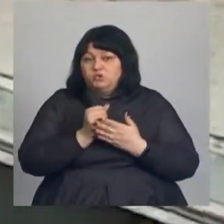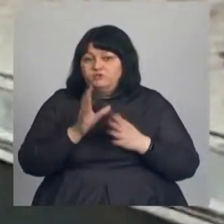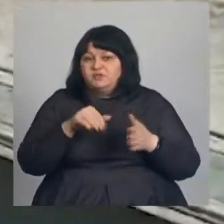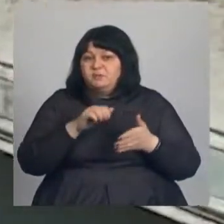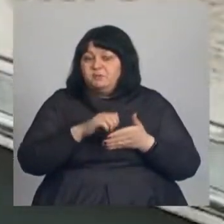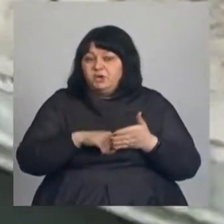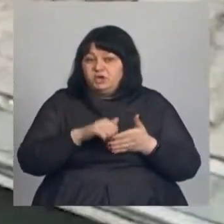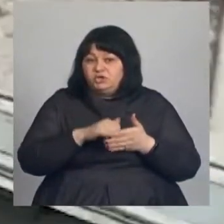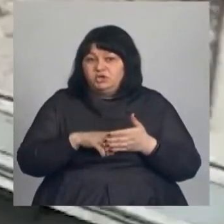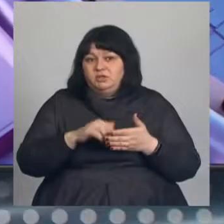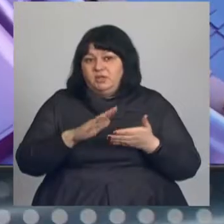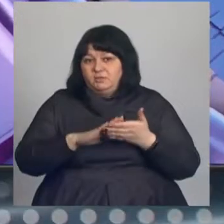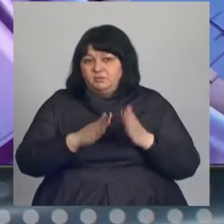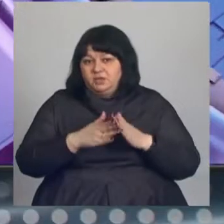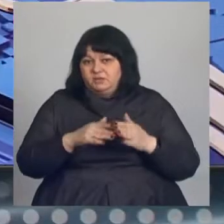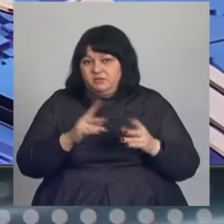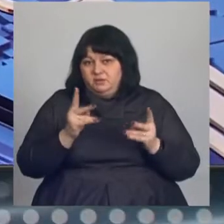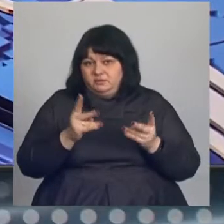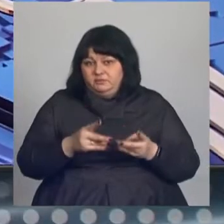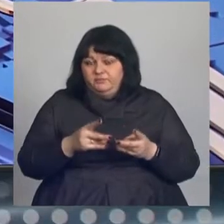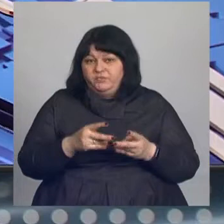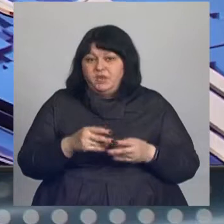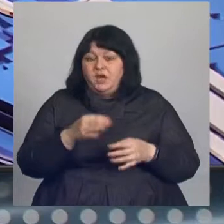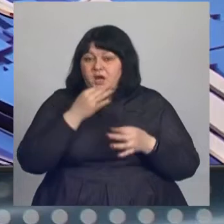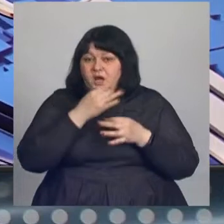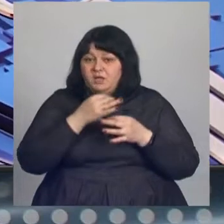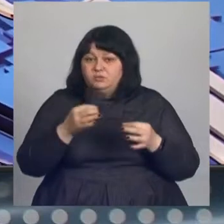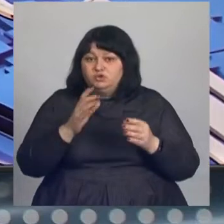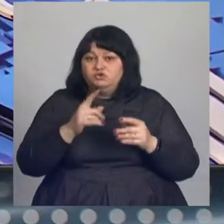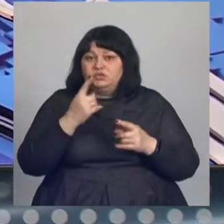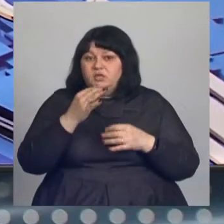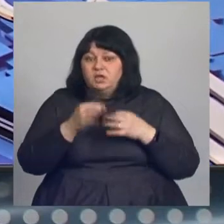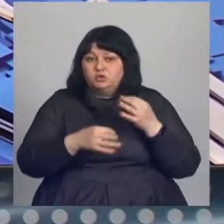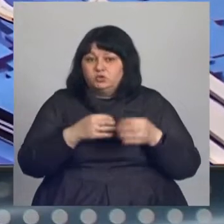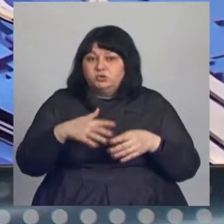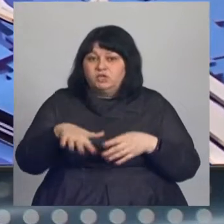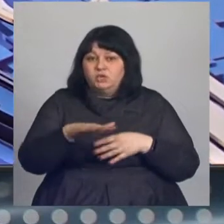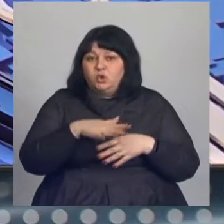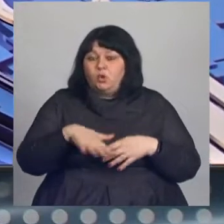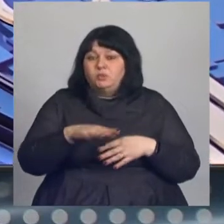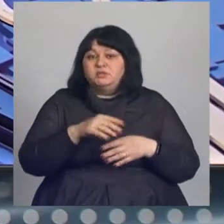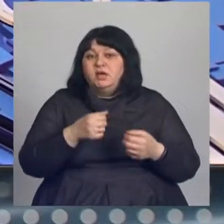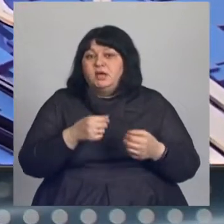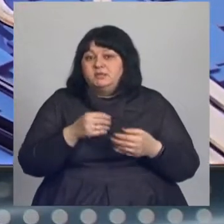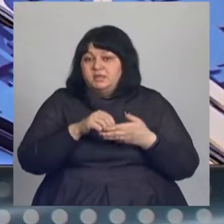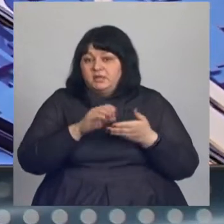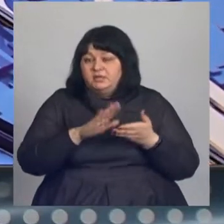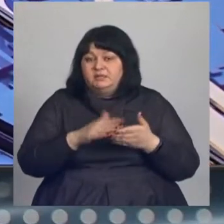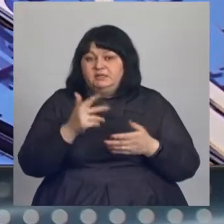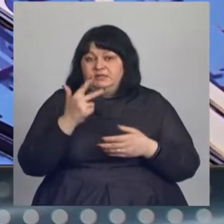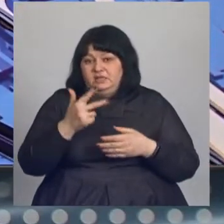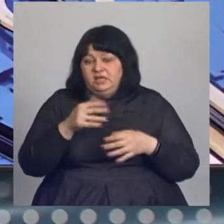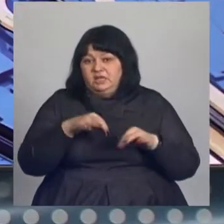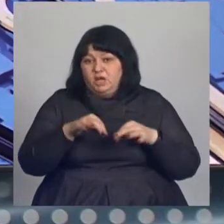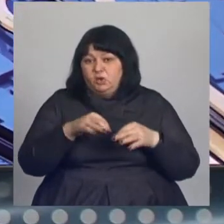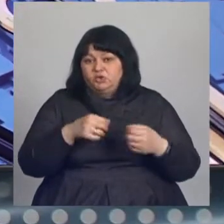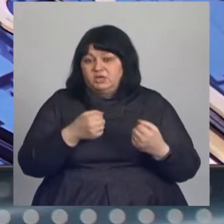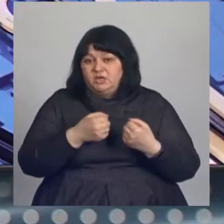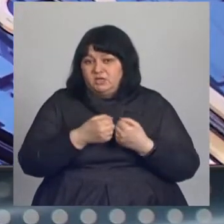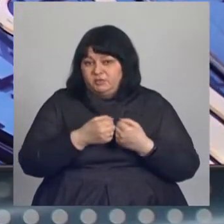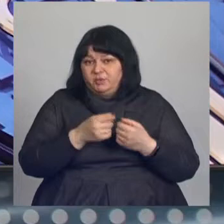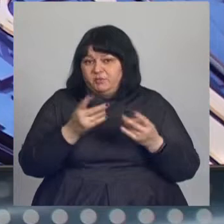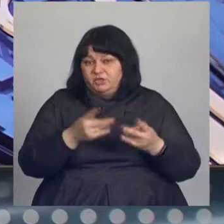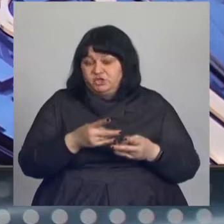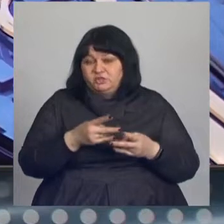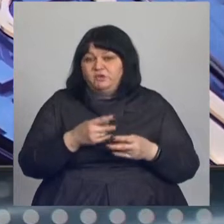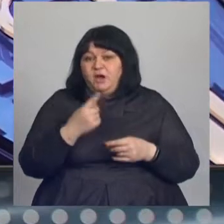и обстоятельства ДТП. Отметим, что за минувшие сутки на территории области зарегистрировано 3 дорожно-транспортных происшествия, в результате